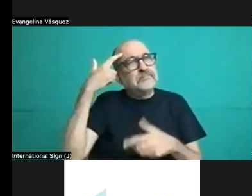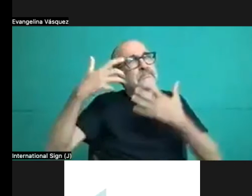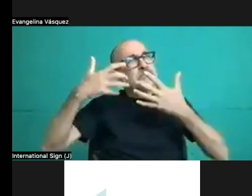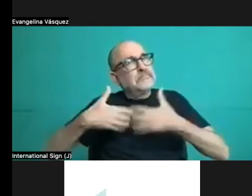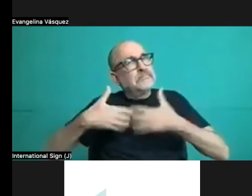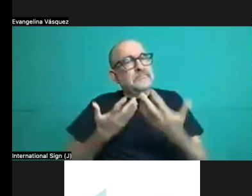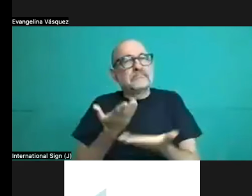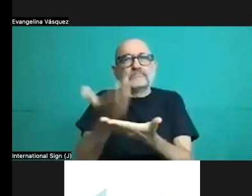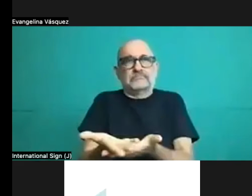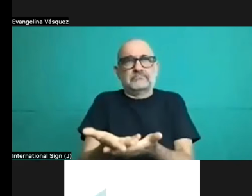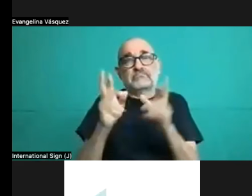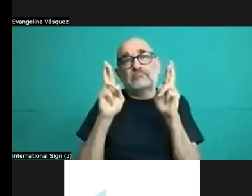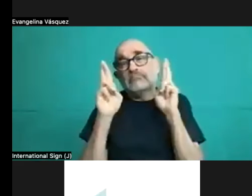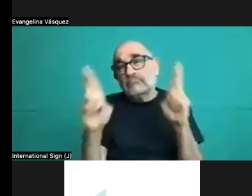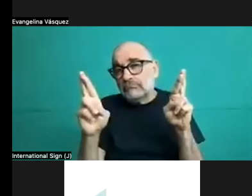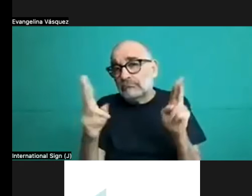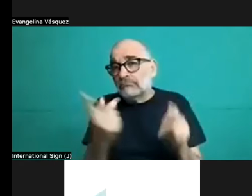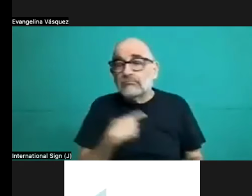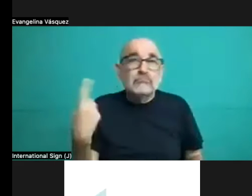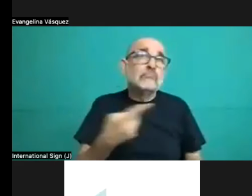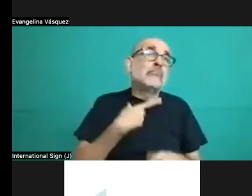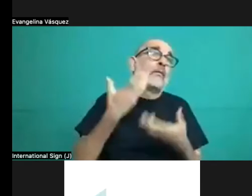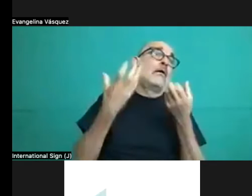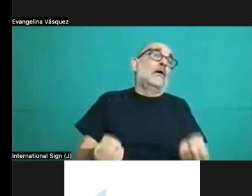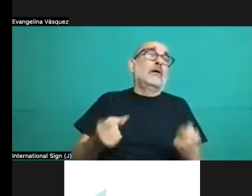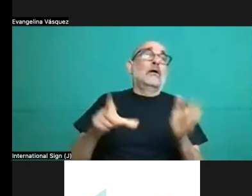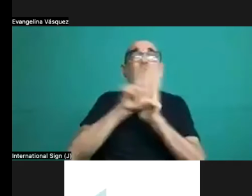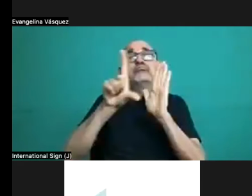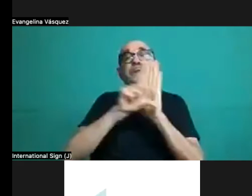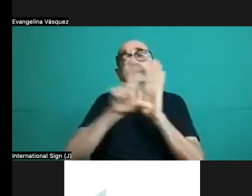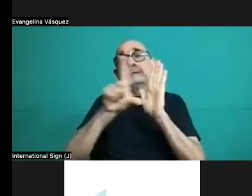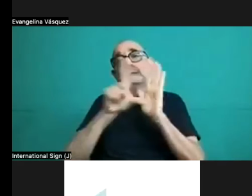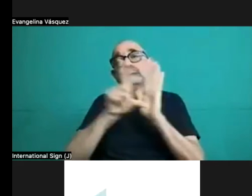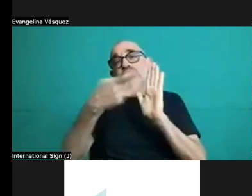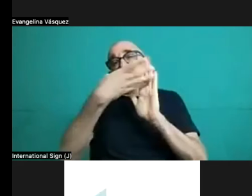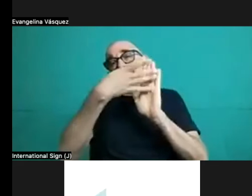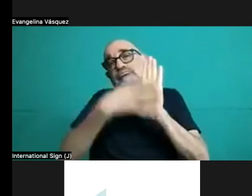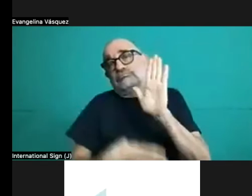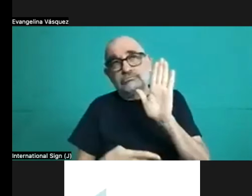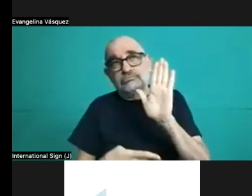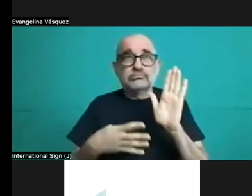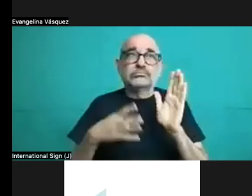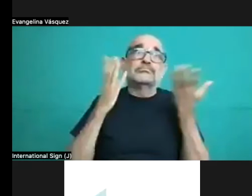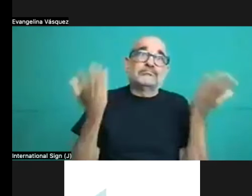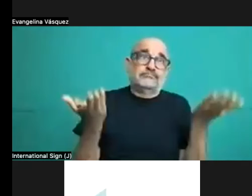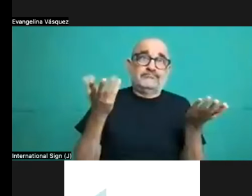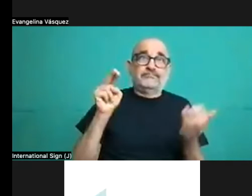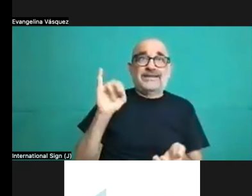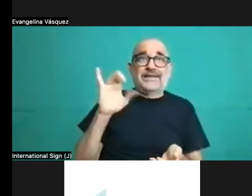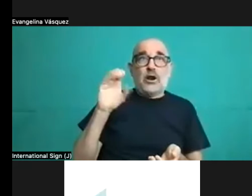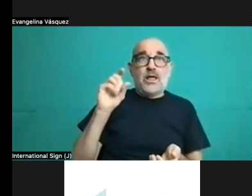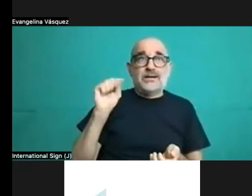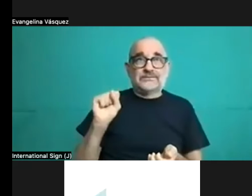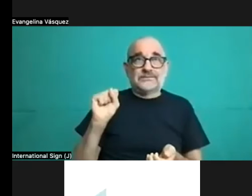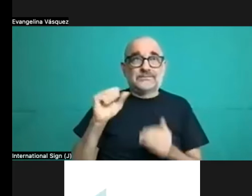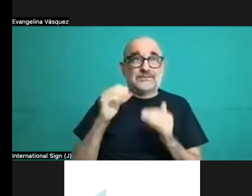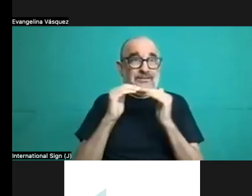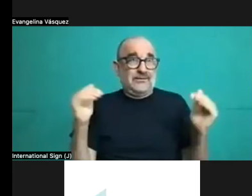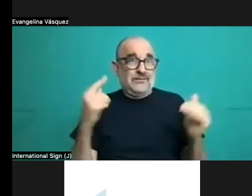Dire que ça serait bien d'avoir énormément de lois ou pas mal de lois dans notre région. Un décret